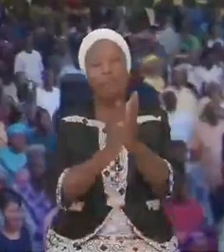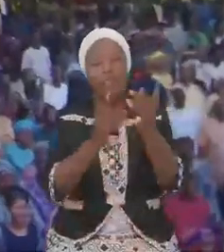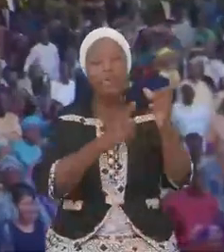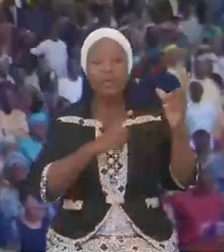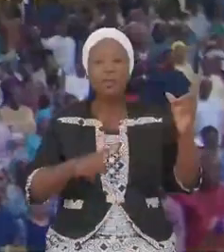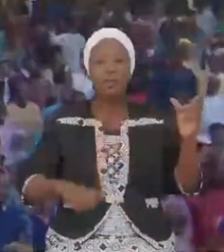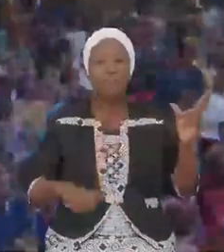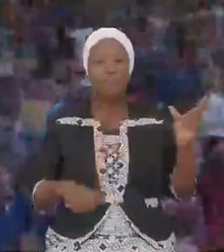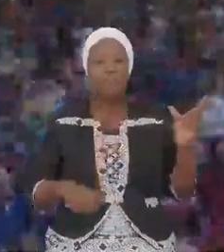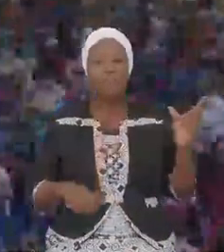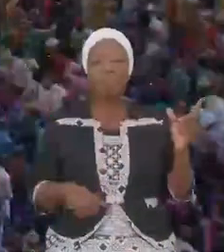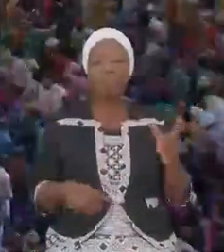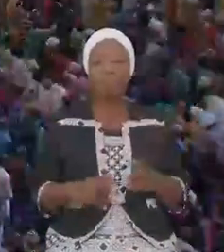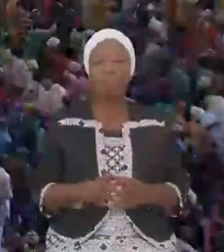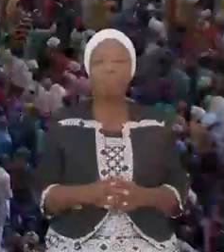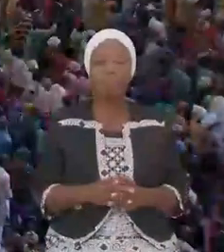Gloire à Dieu.